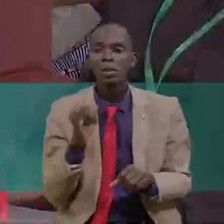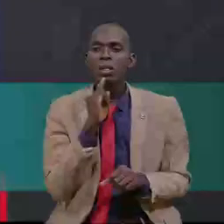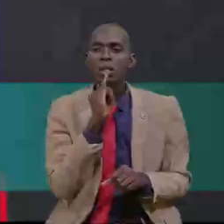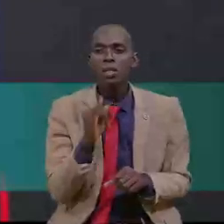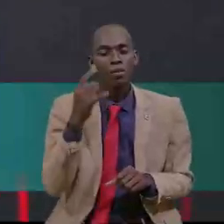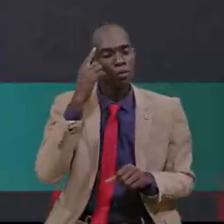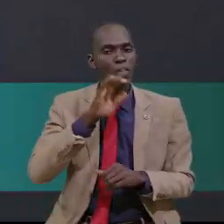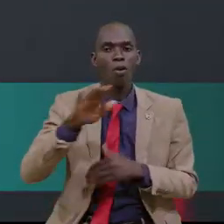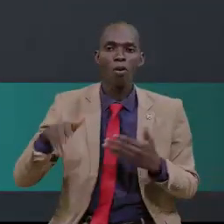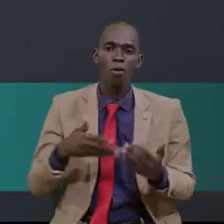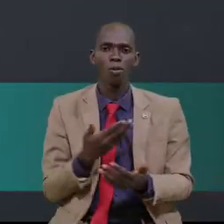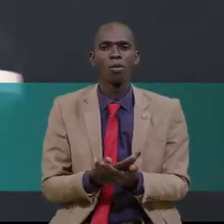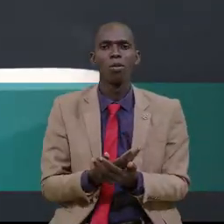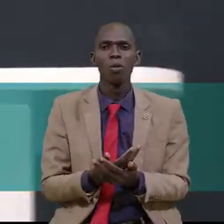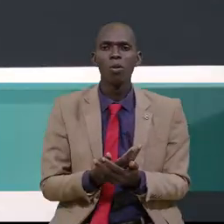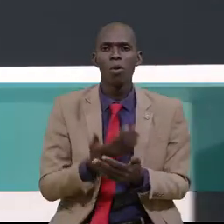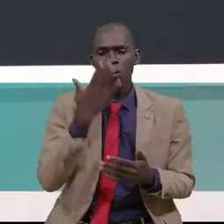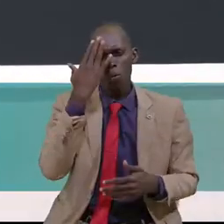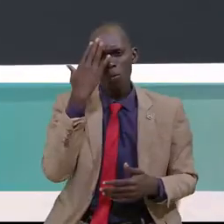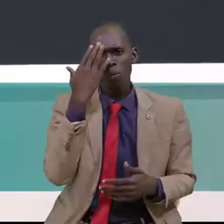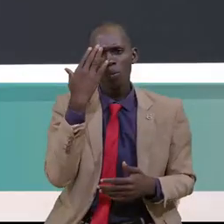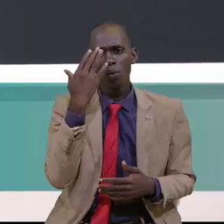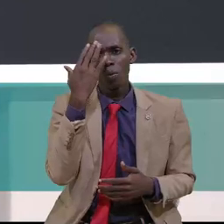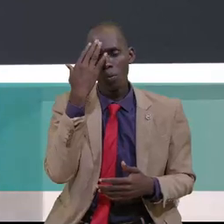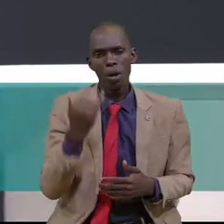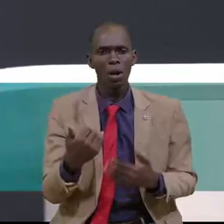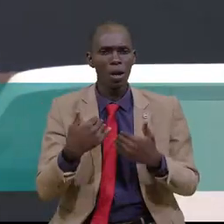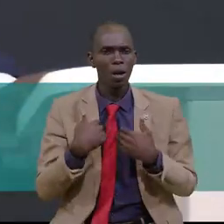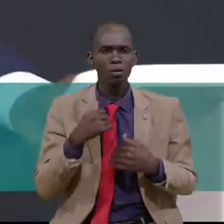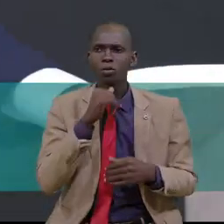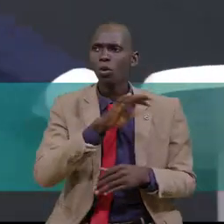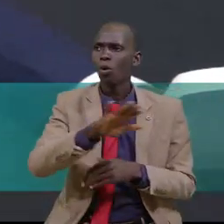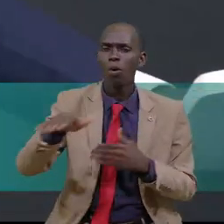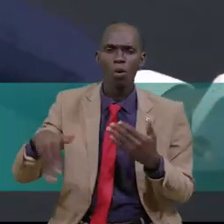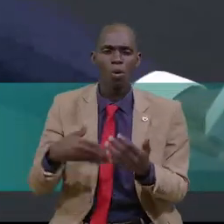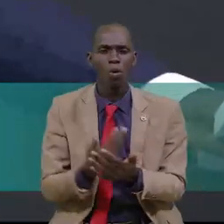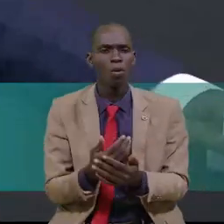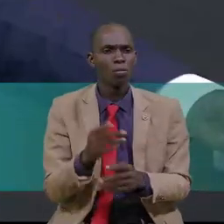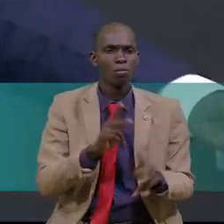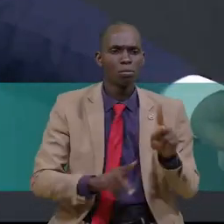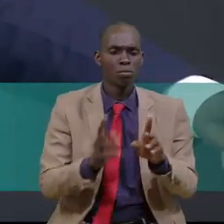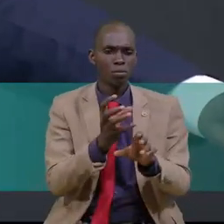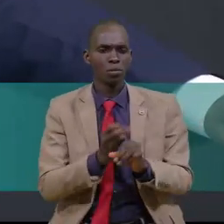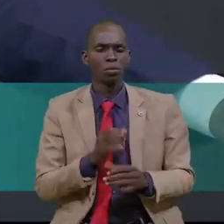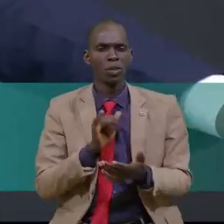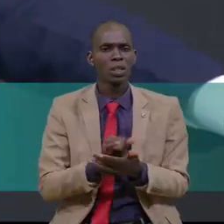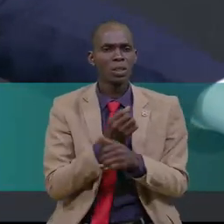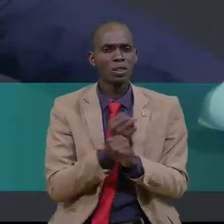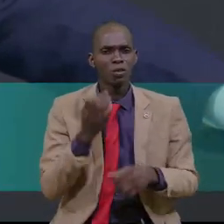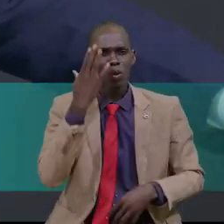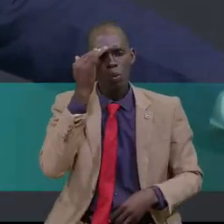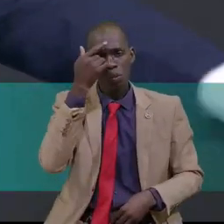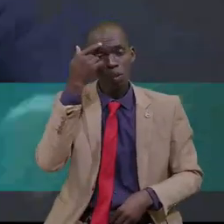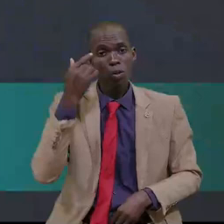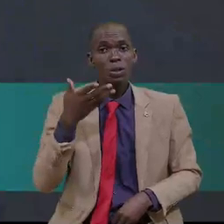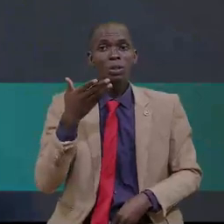Le salut est pour nous, pour tous. Pourquoi est-ce que tout le monde n'a pas eu ce salut? Parce qu'il